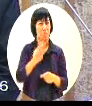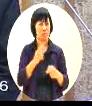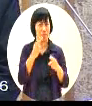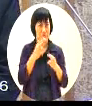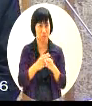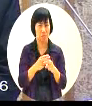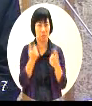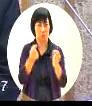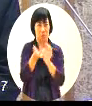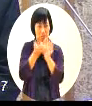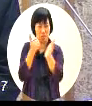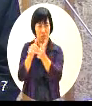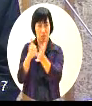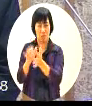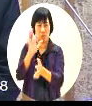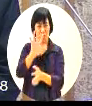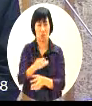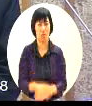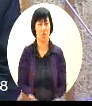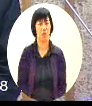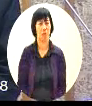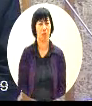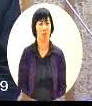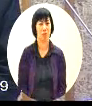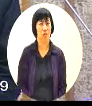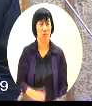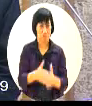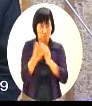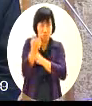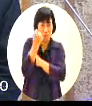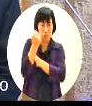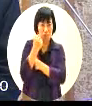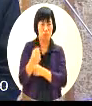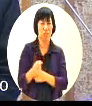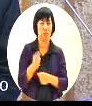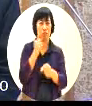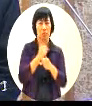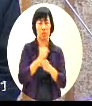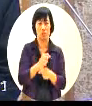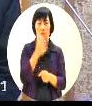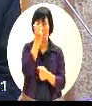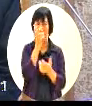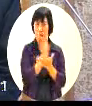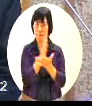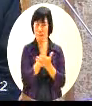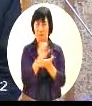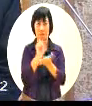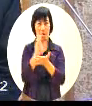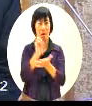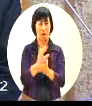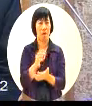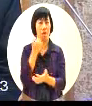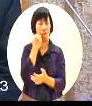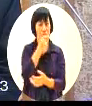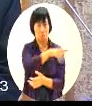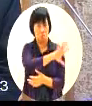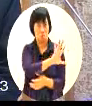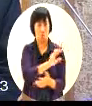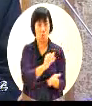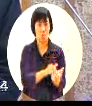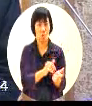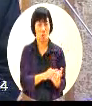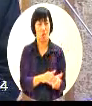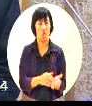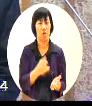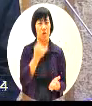有编预算，要积极来做这个评估报告啦、嗯哦，所以这部分也完成，咱就搁入